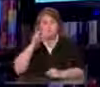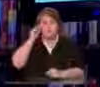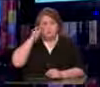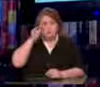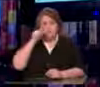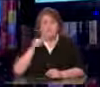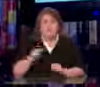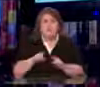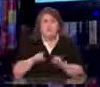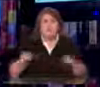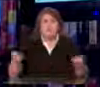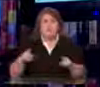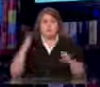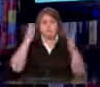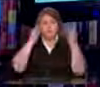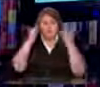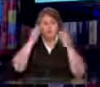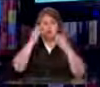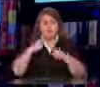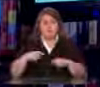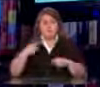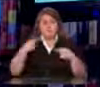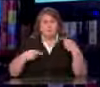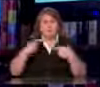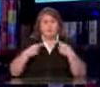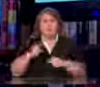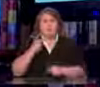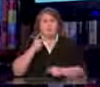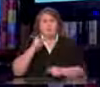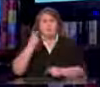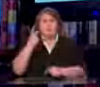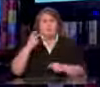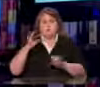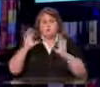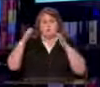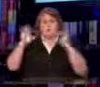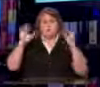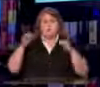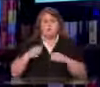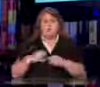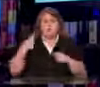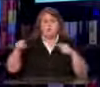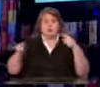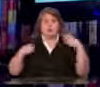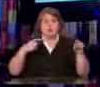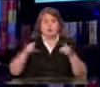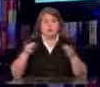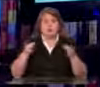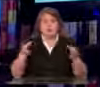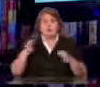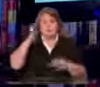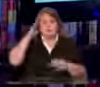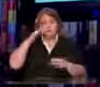учащихся разошлись во мнениях относительно того, почему на двух склонах отмечена разная влажность